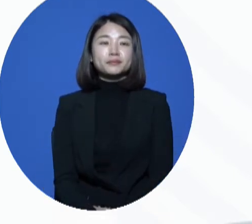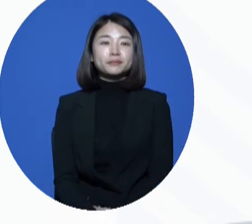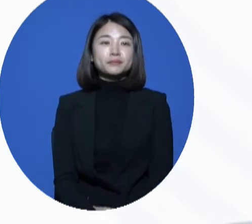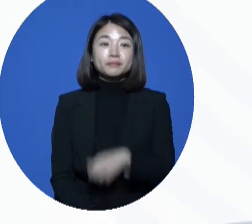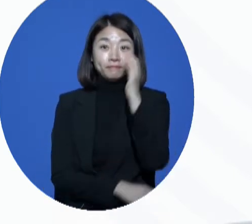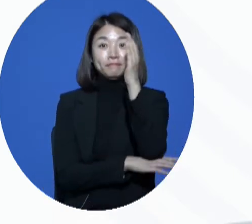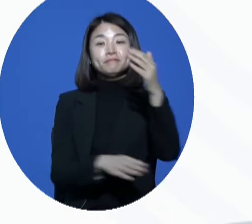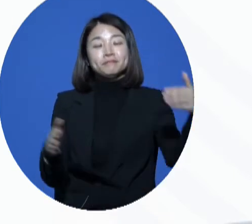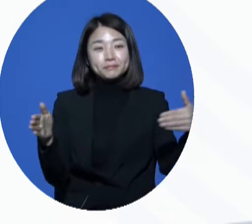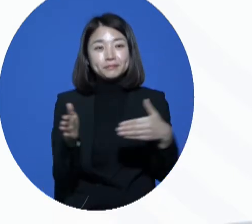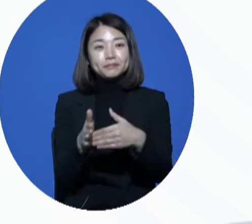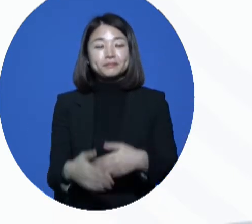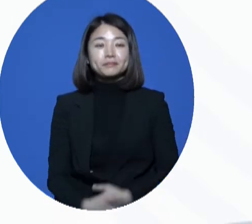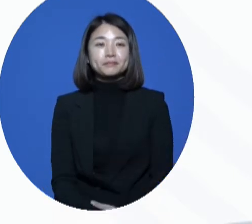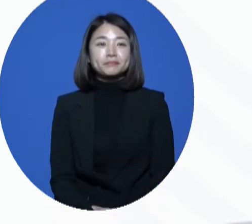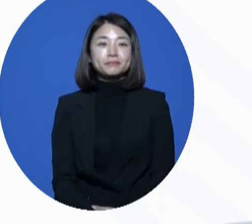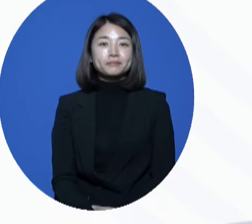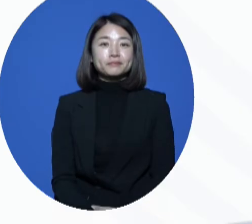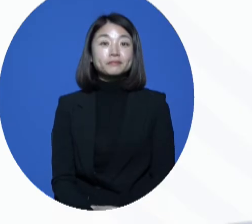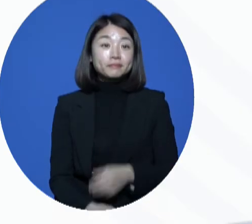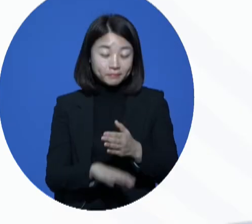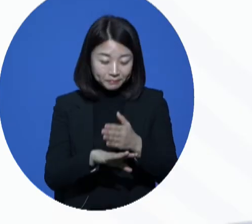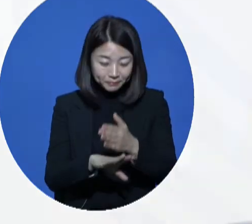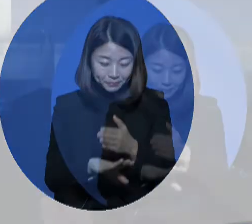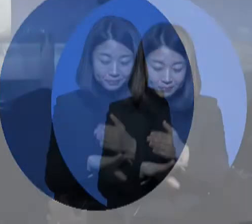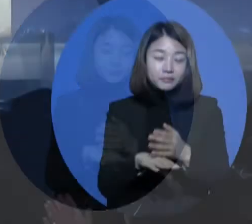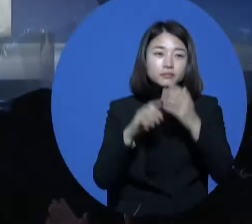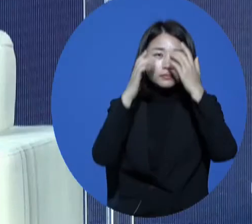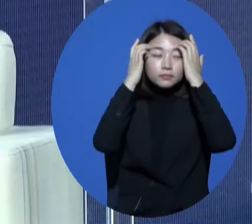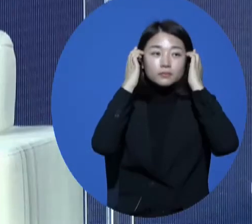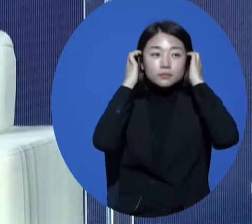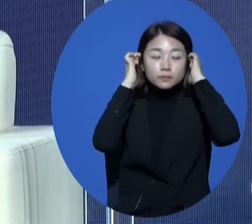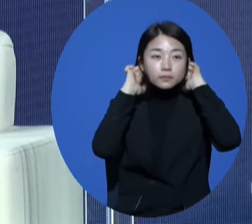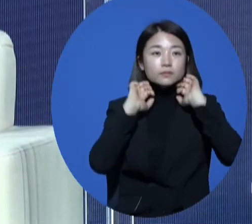생각합니다. 발표를 마치겠습니다. 네, 이진희 대표님 감사합니다.